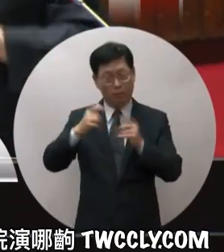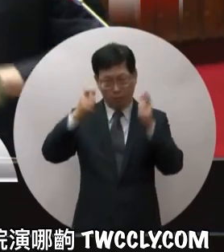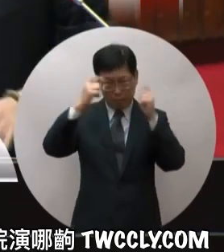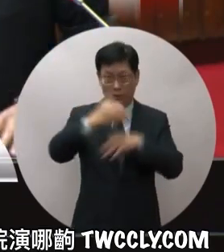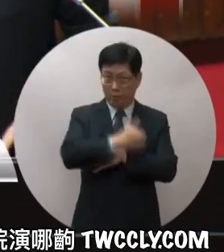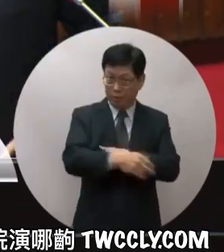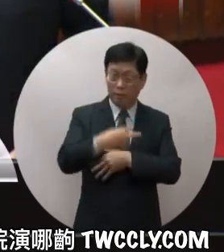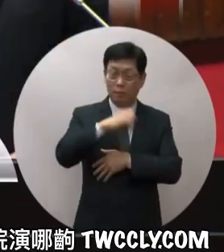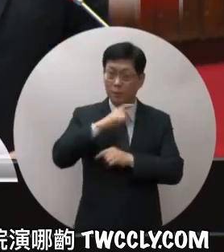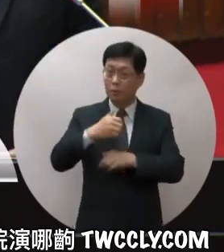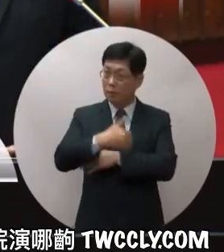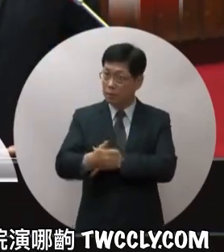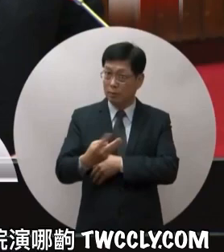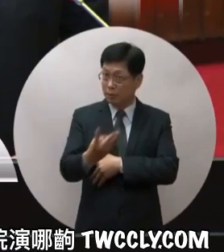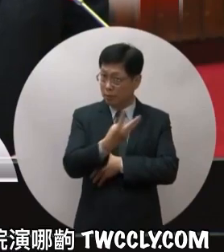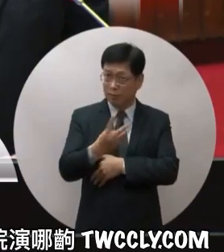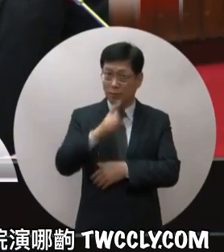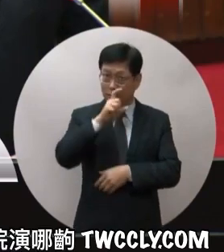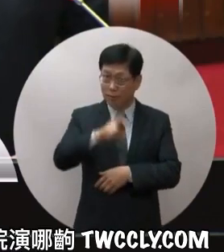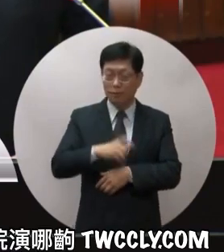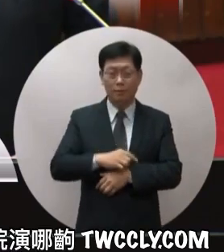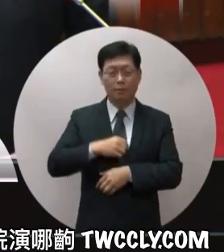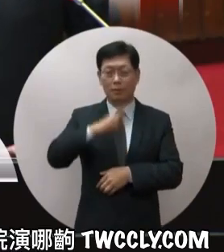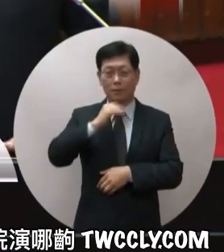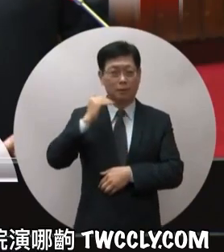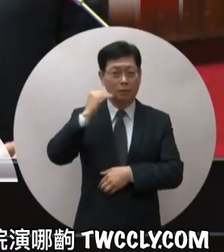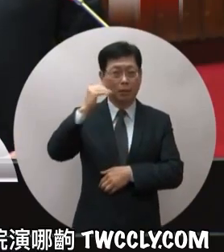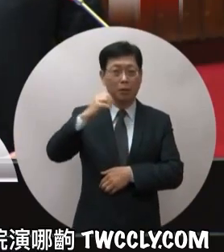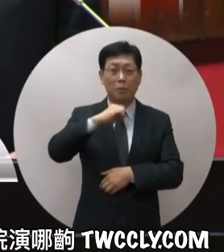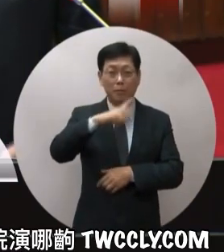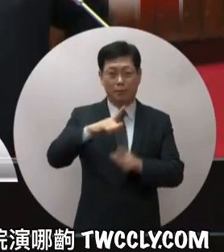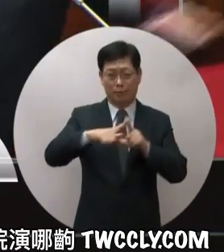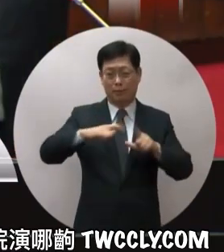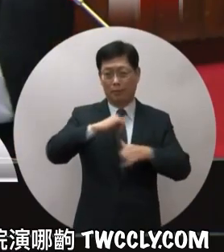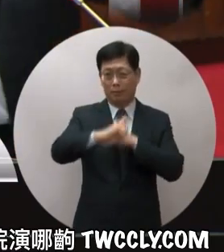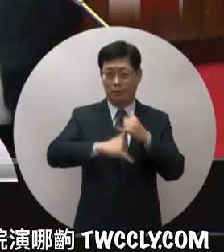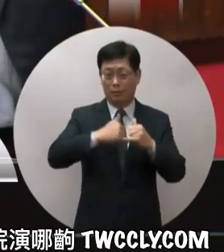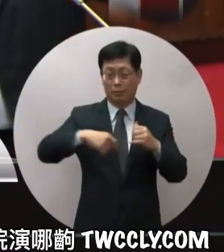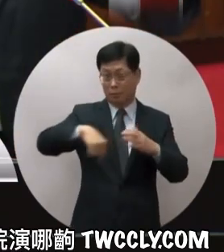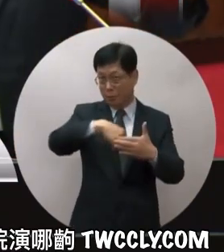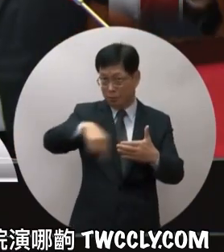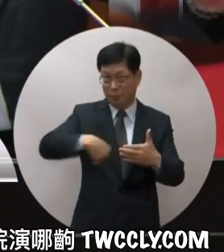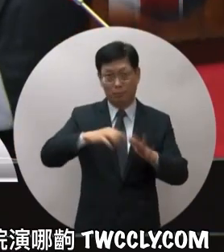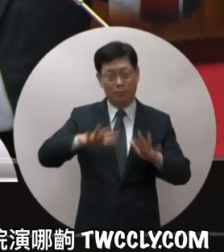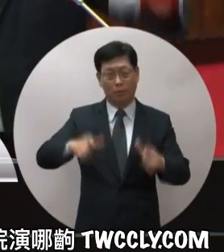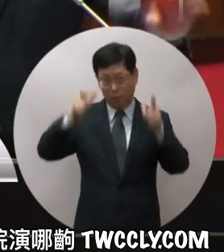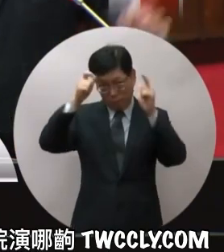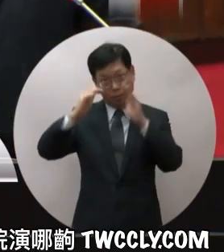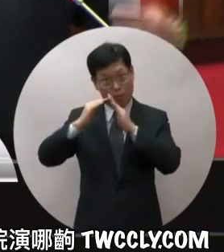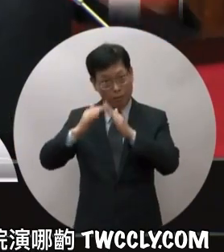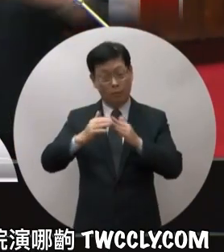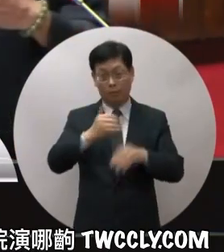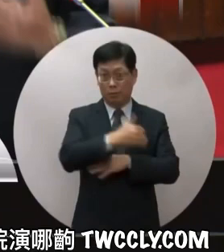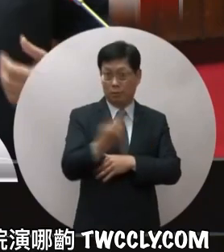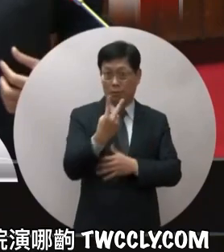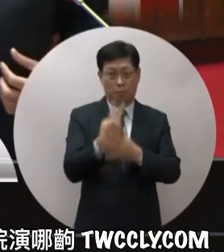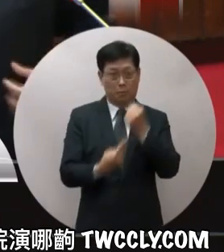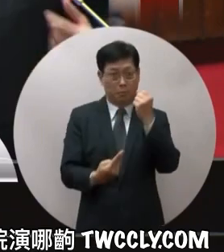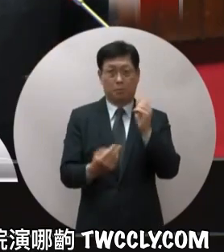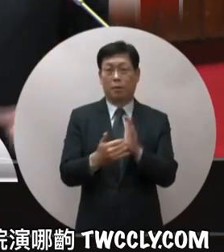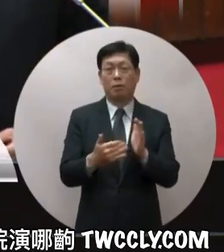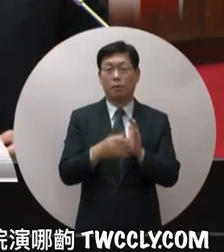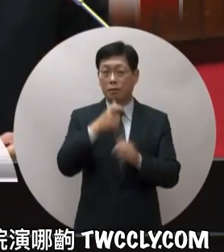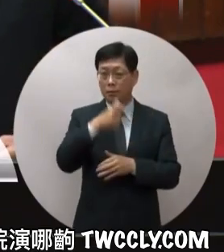縣還有我們屏東館叫做所謂的高高屏的大生活圈但是現在高雄市跟高雄館已經合併了